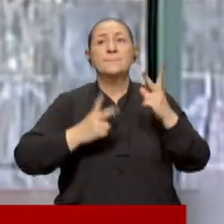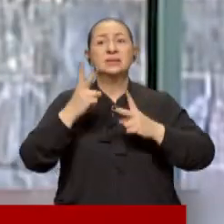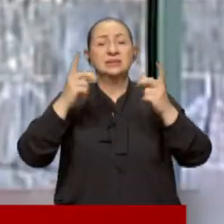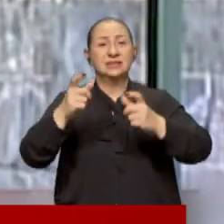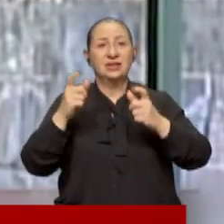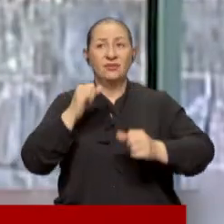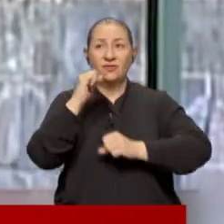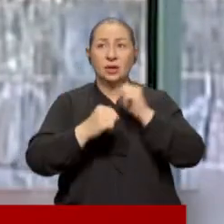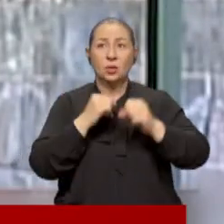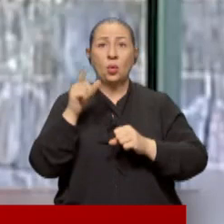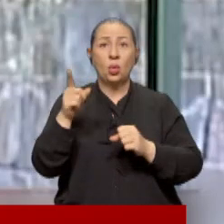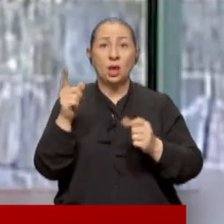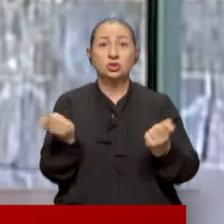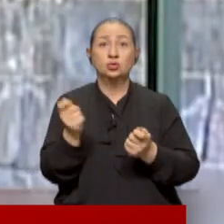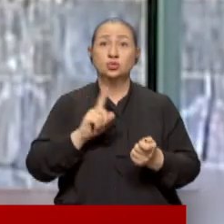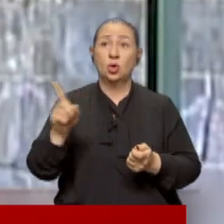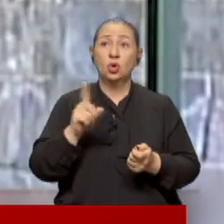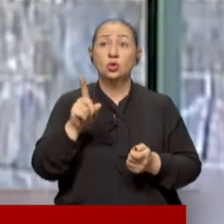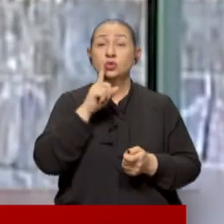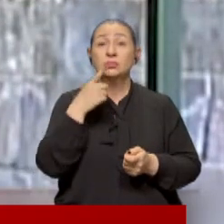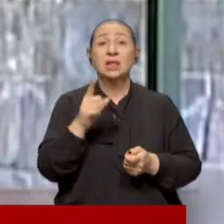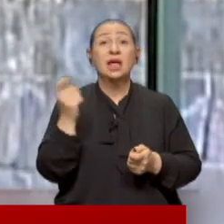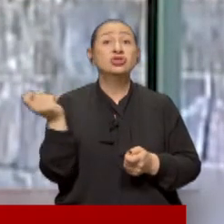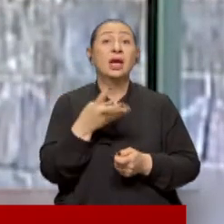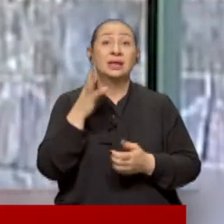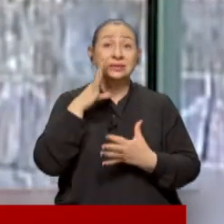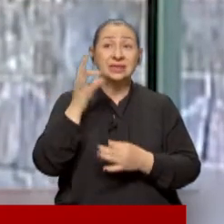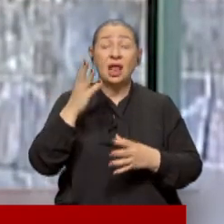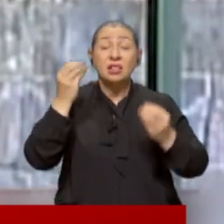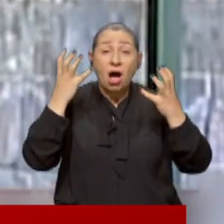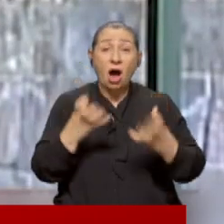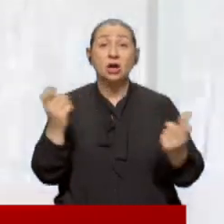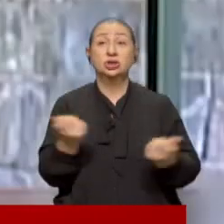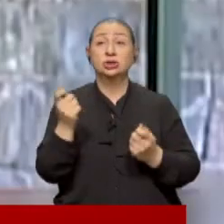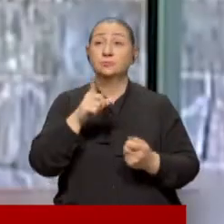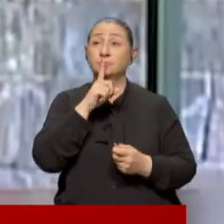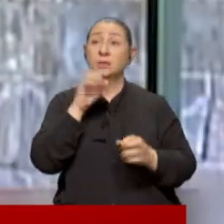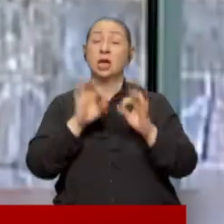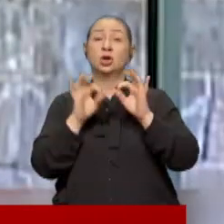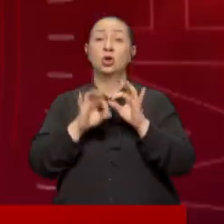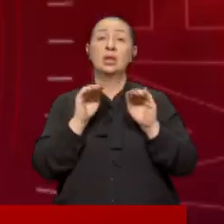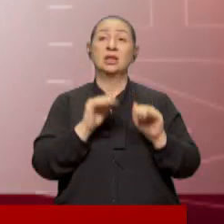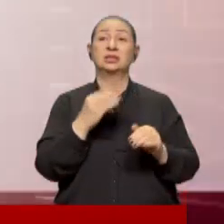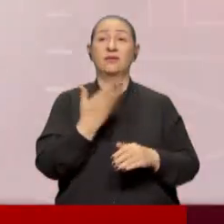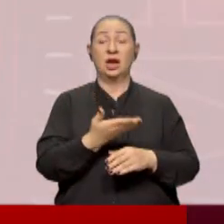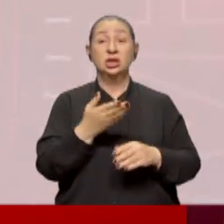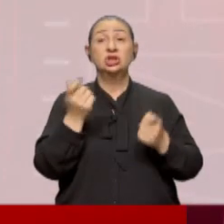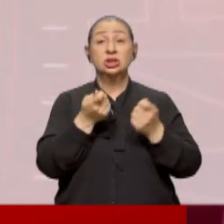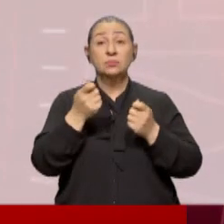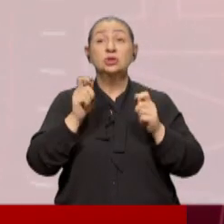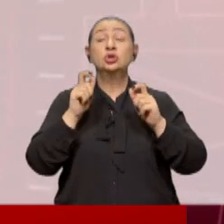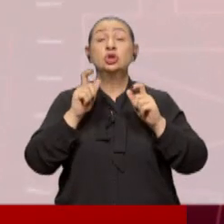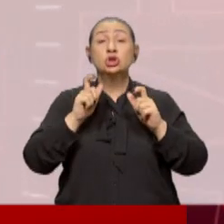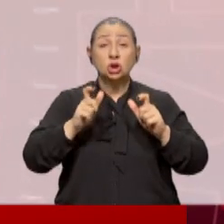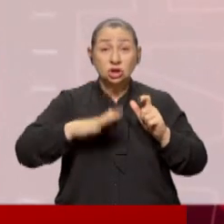şehirlerde sanayiyi onlar ayakta tutuyorlar. Yüz binlerce insan. En ağır işlerde çalışıyorlar. Ekonomiye de katkıları var. Çalışma ve Sosyal